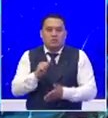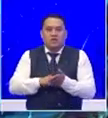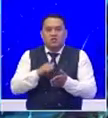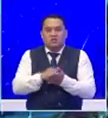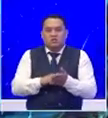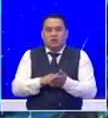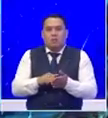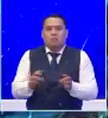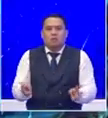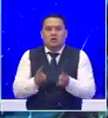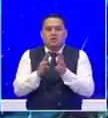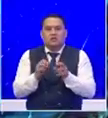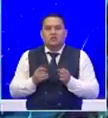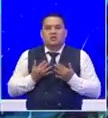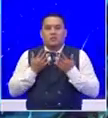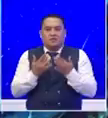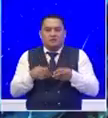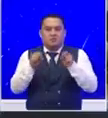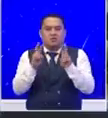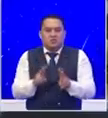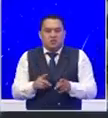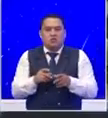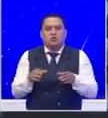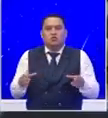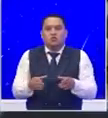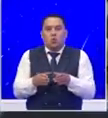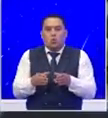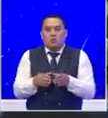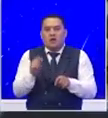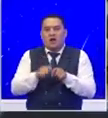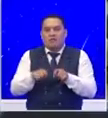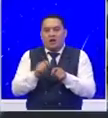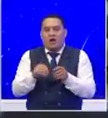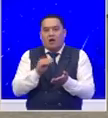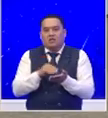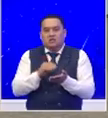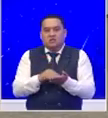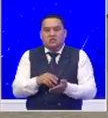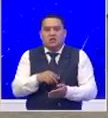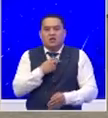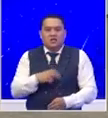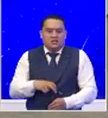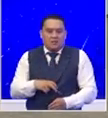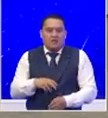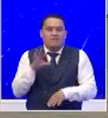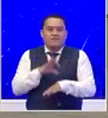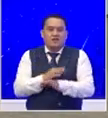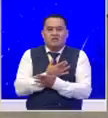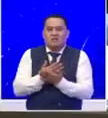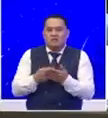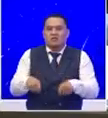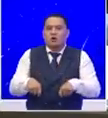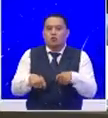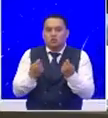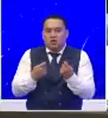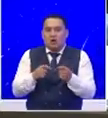одна – несоблюдение пожарных требований. Специалисты службы УЧС сделали проверку на оценку степени рисков. Выявлен ряд нарушений.